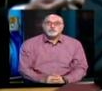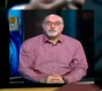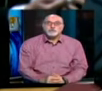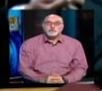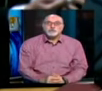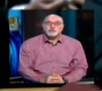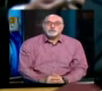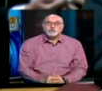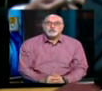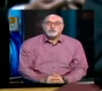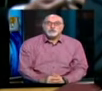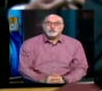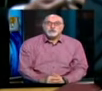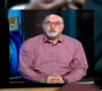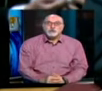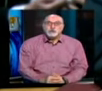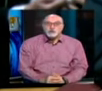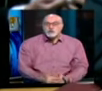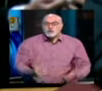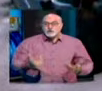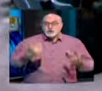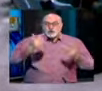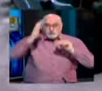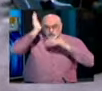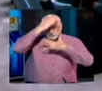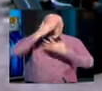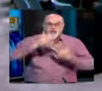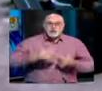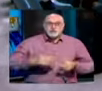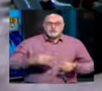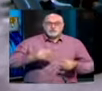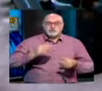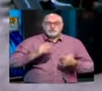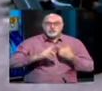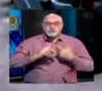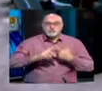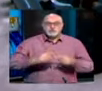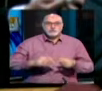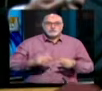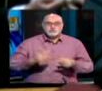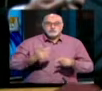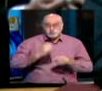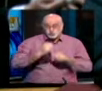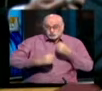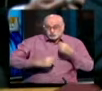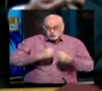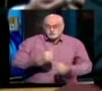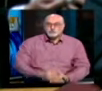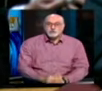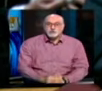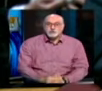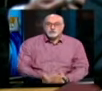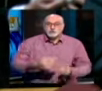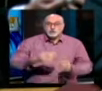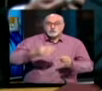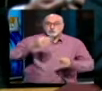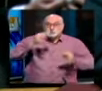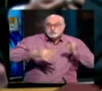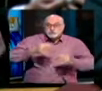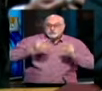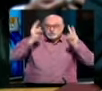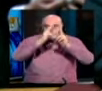ويأتي بعد أن قبلت محكمة العدل الدولية النظر